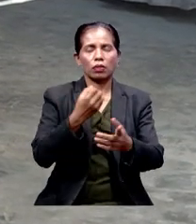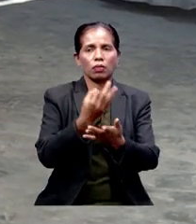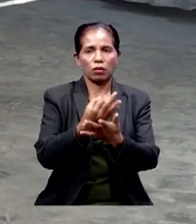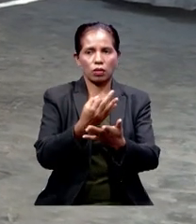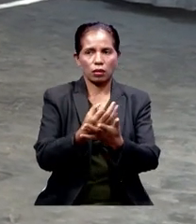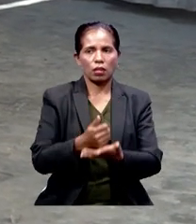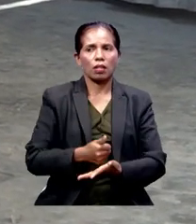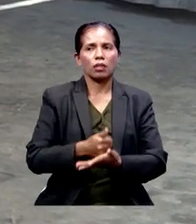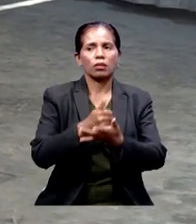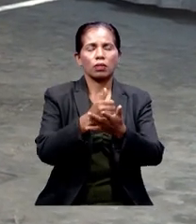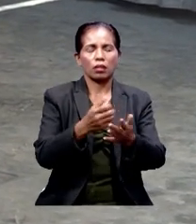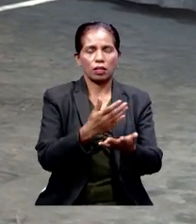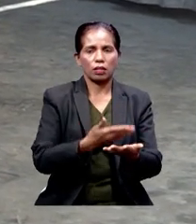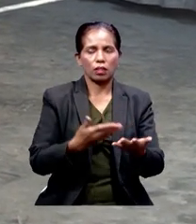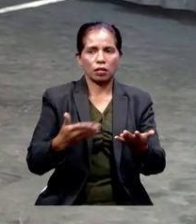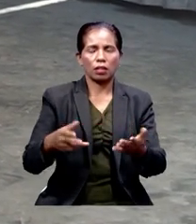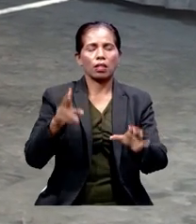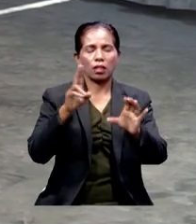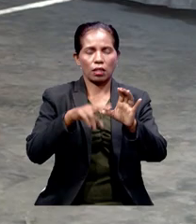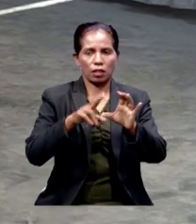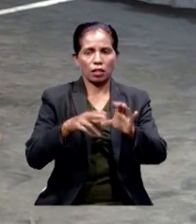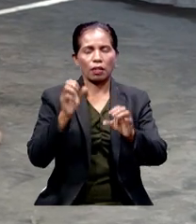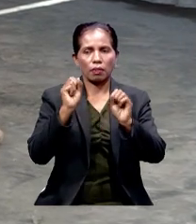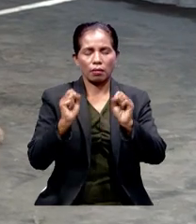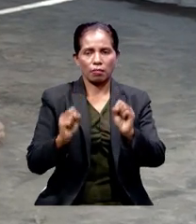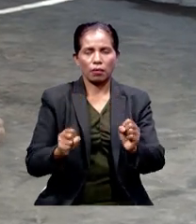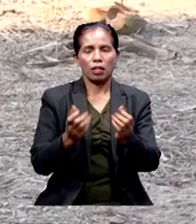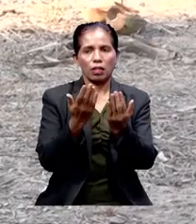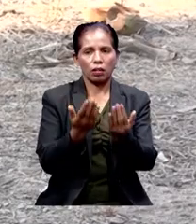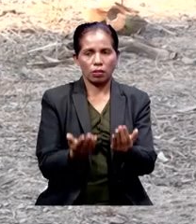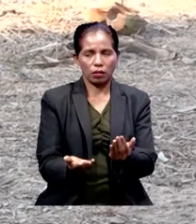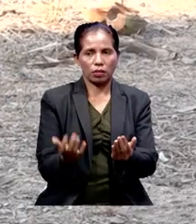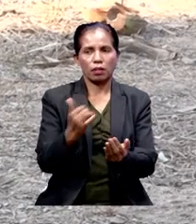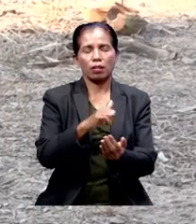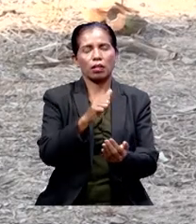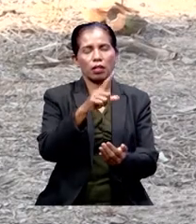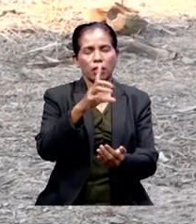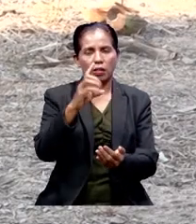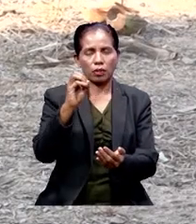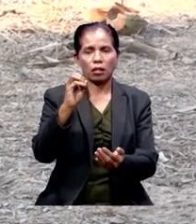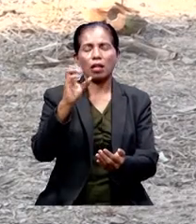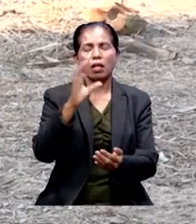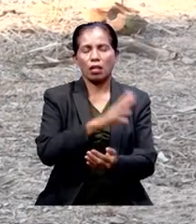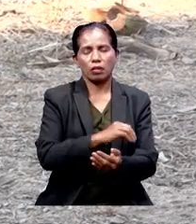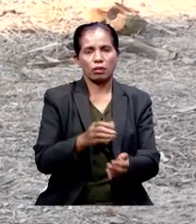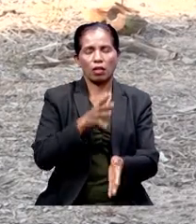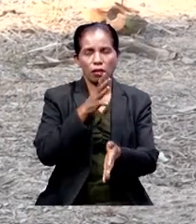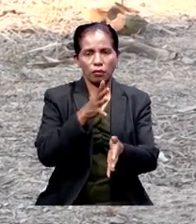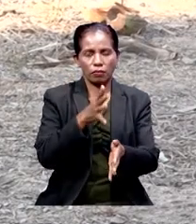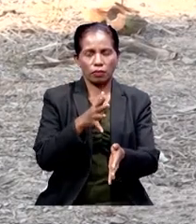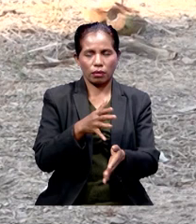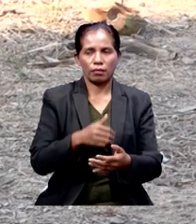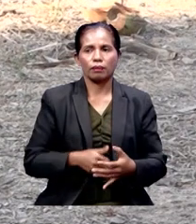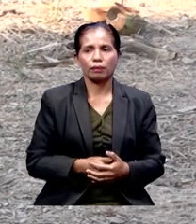apoio facilidade hanesan cadeira roda ato bele hakman todang nebe alo ne avó soro. Mas, mansa, persisa mansa